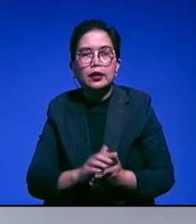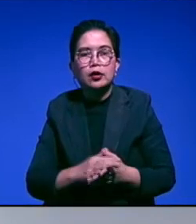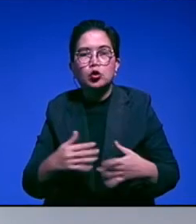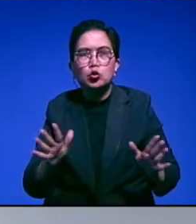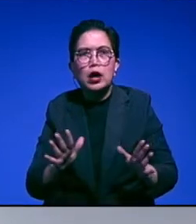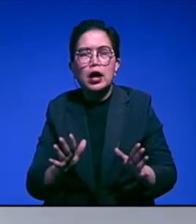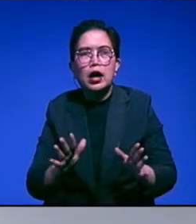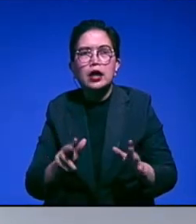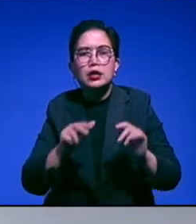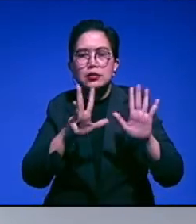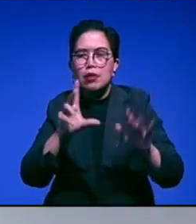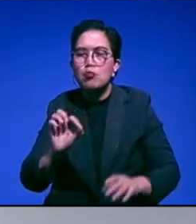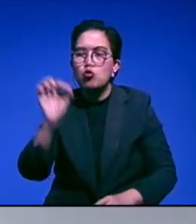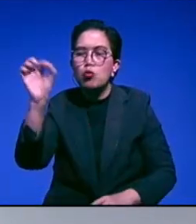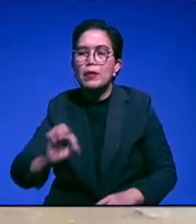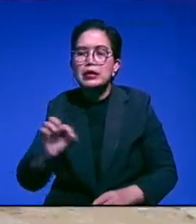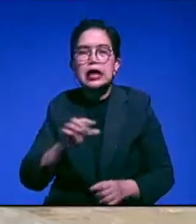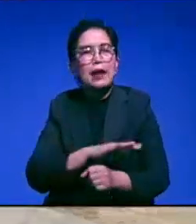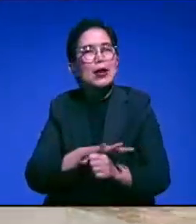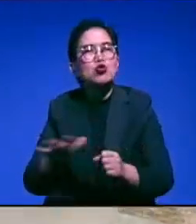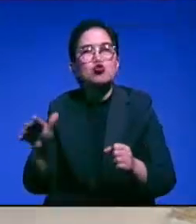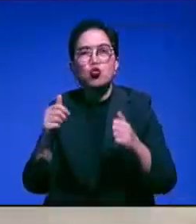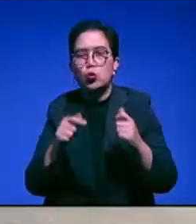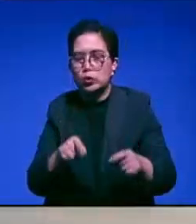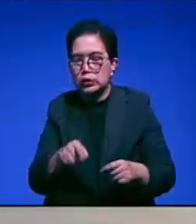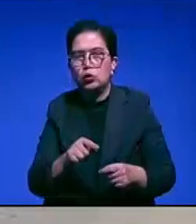hingga 90%.